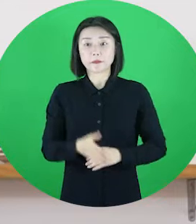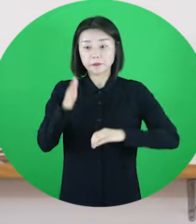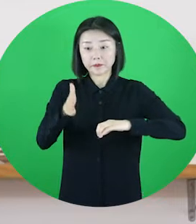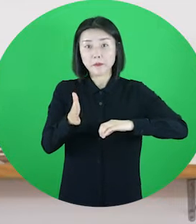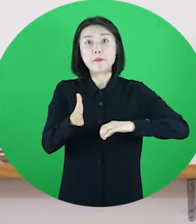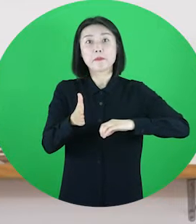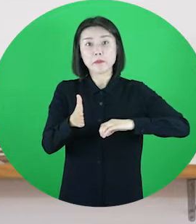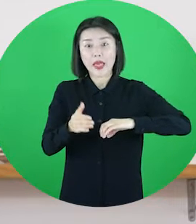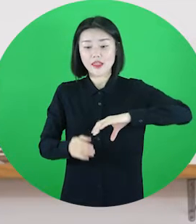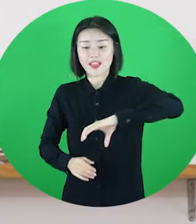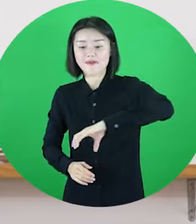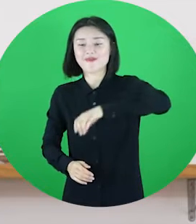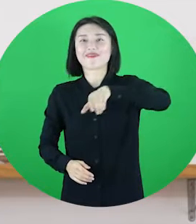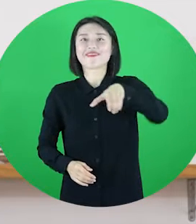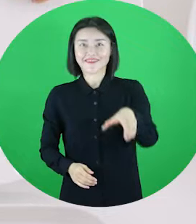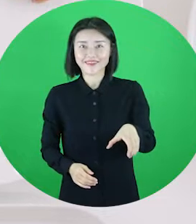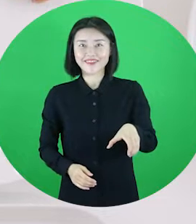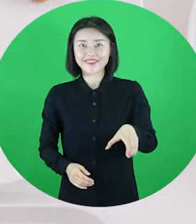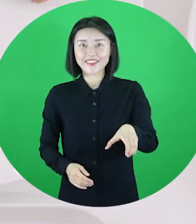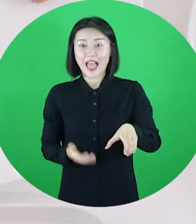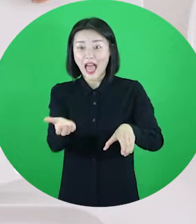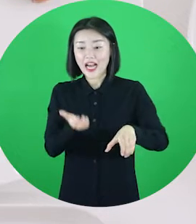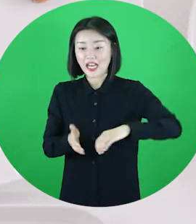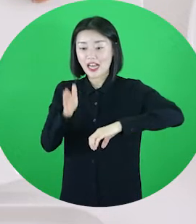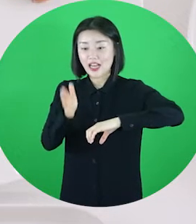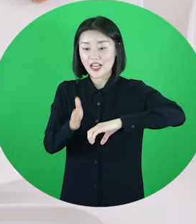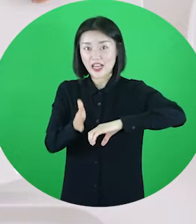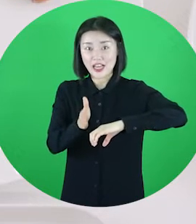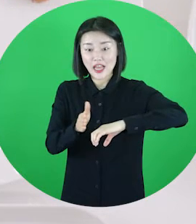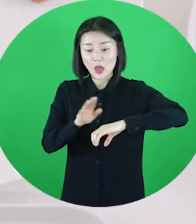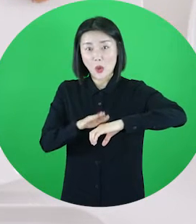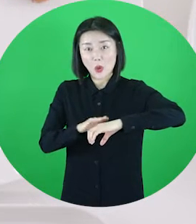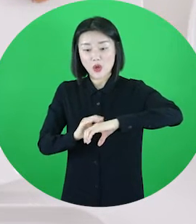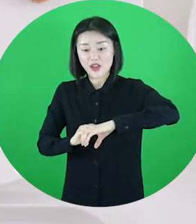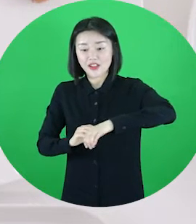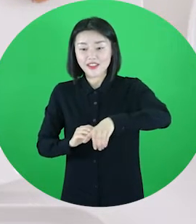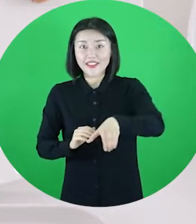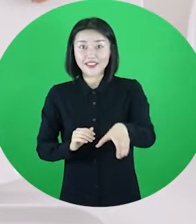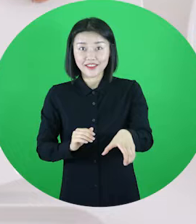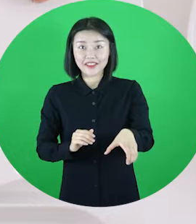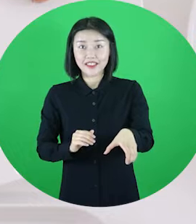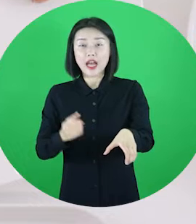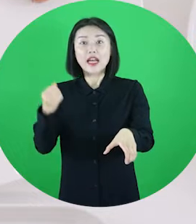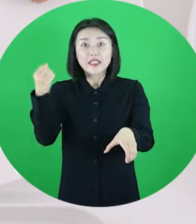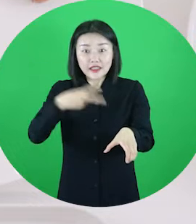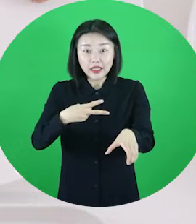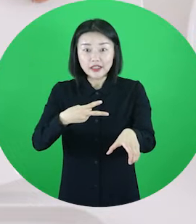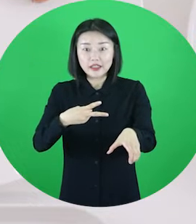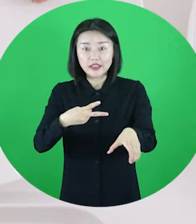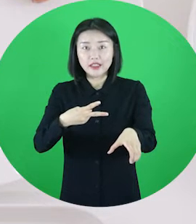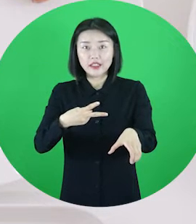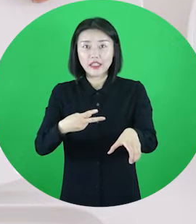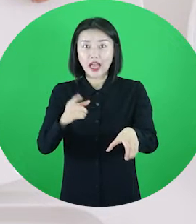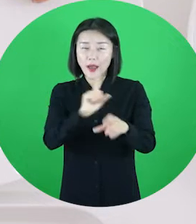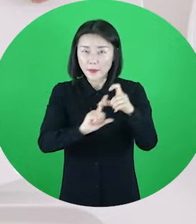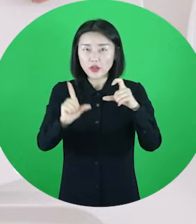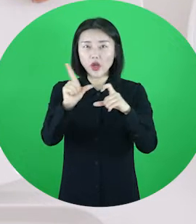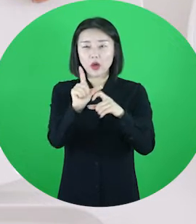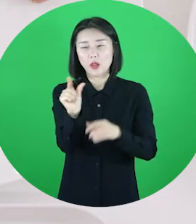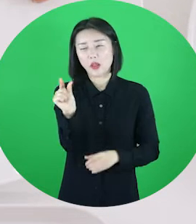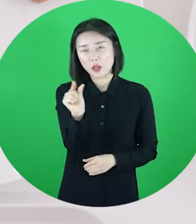일자로 썰어진 상태에서 방향을 한번 돌려줄게요. 네, 그리고 이제